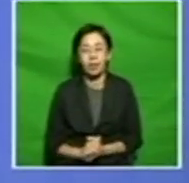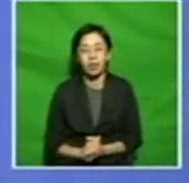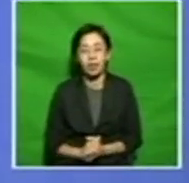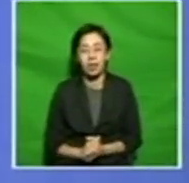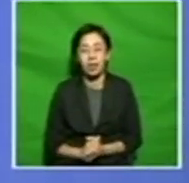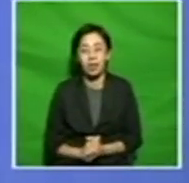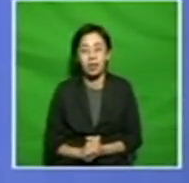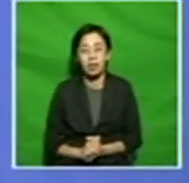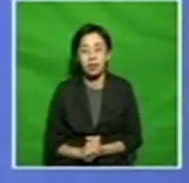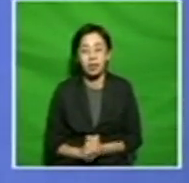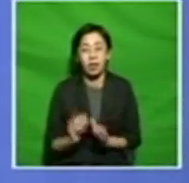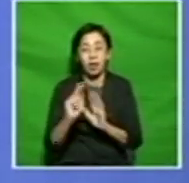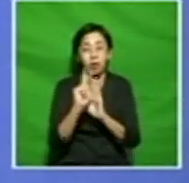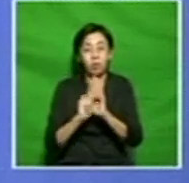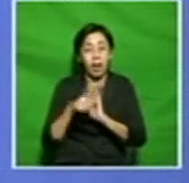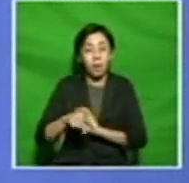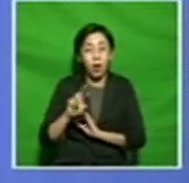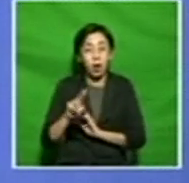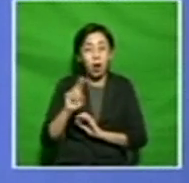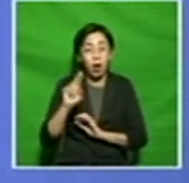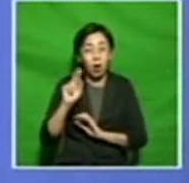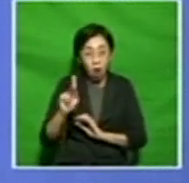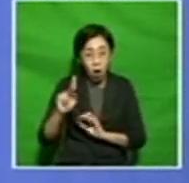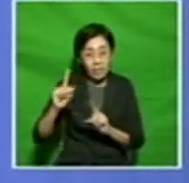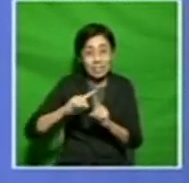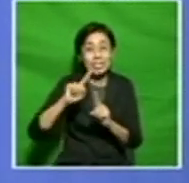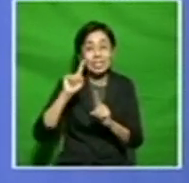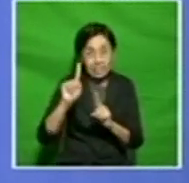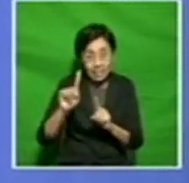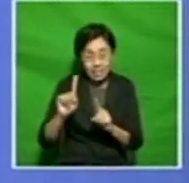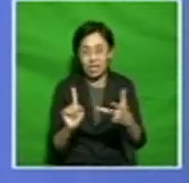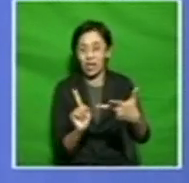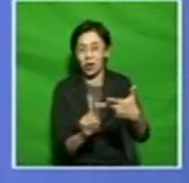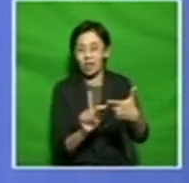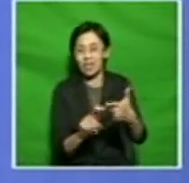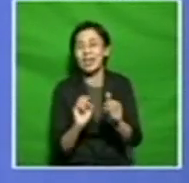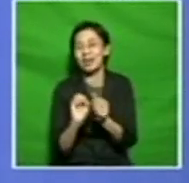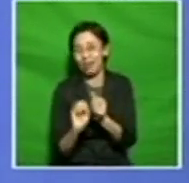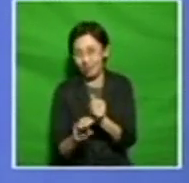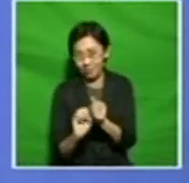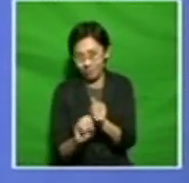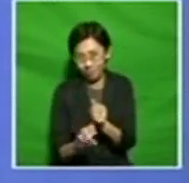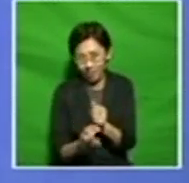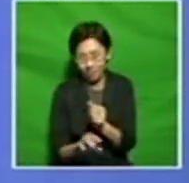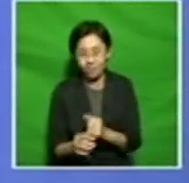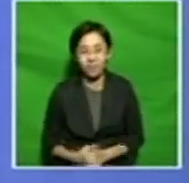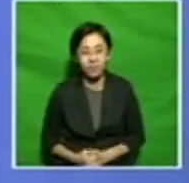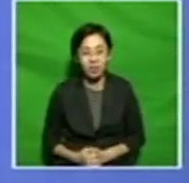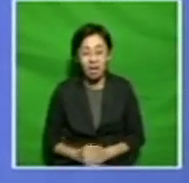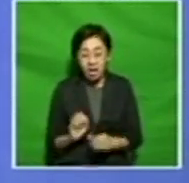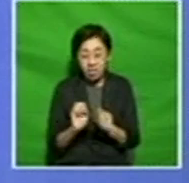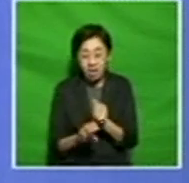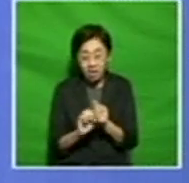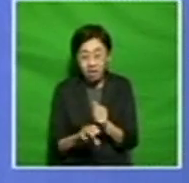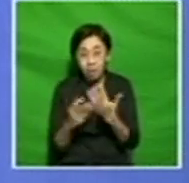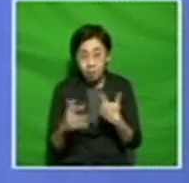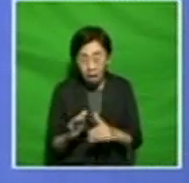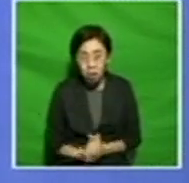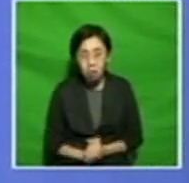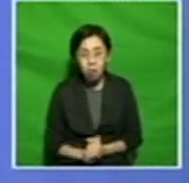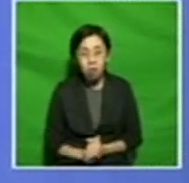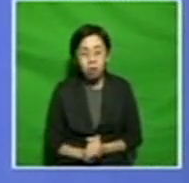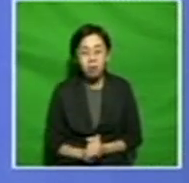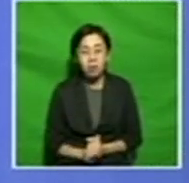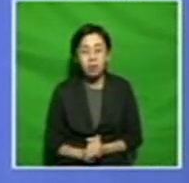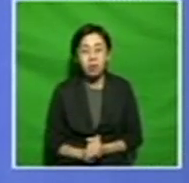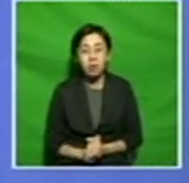ที่หนึ่งใช้คำว่าควรใช้คำว่าแนะนำแต่ท่านต้องระวังว่าเมื่อไปถึง